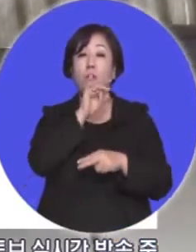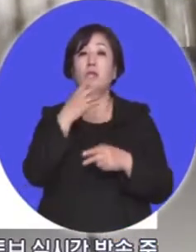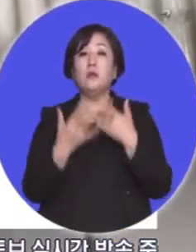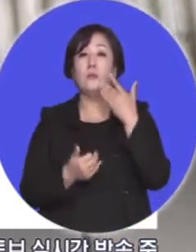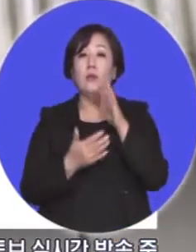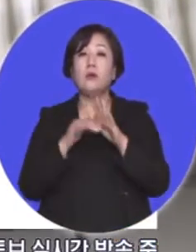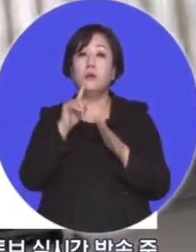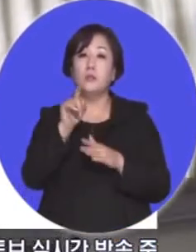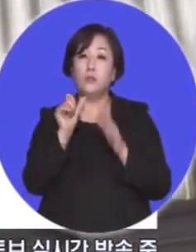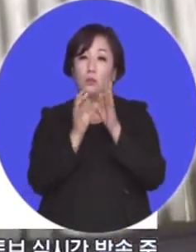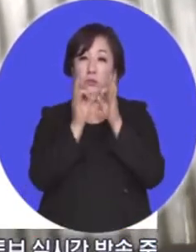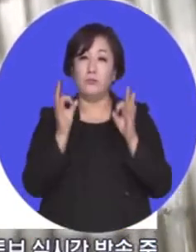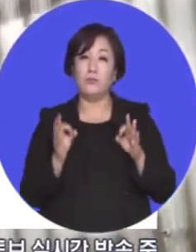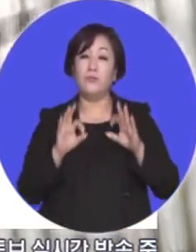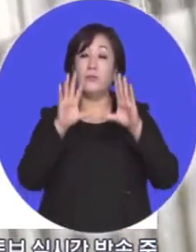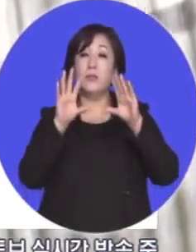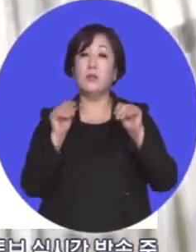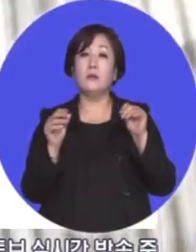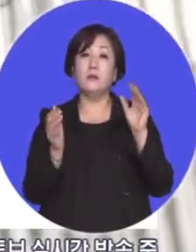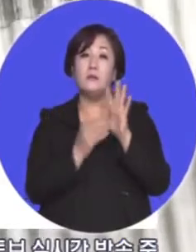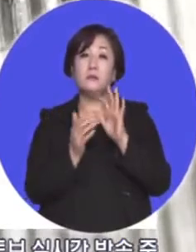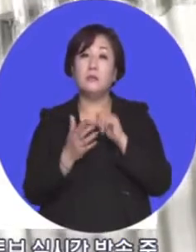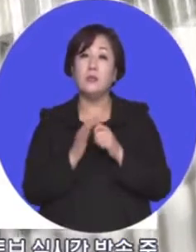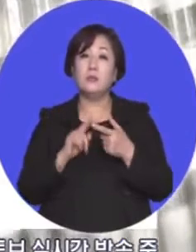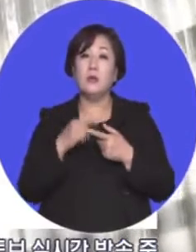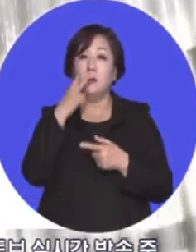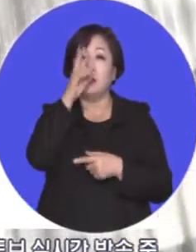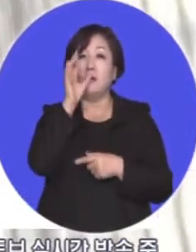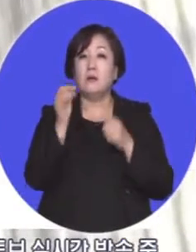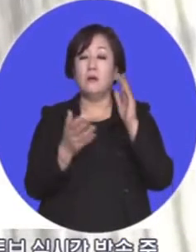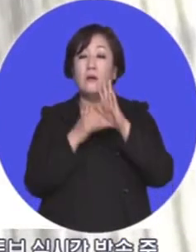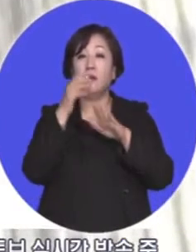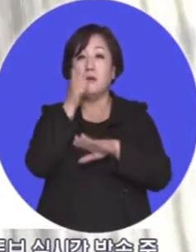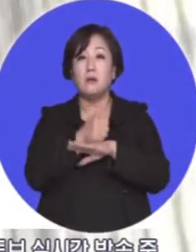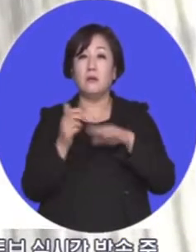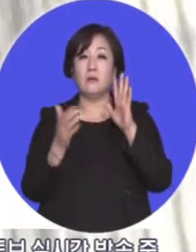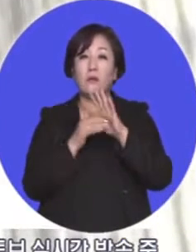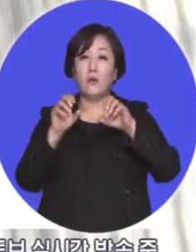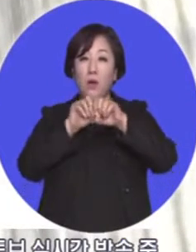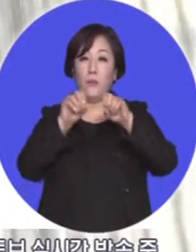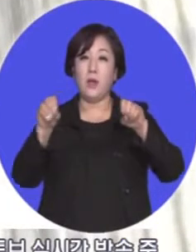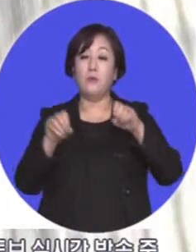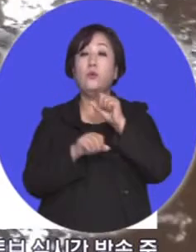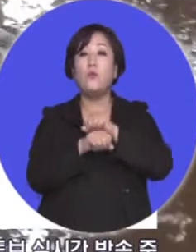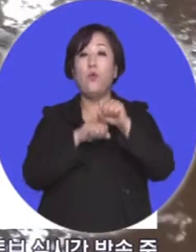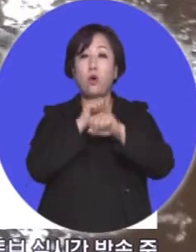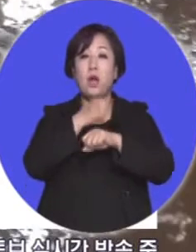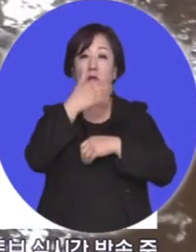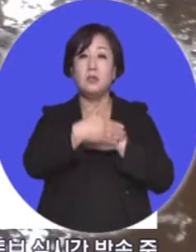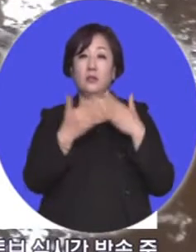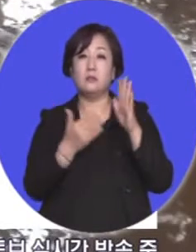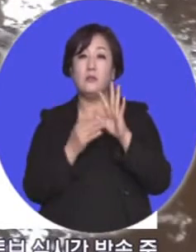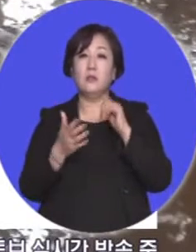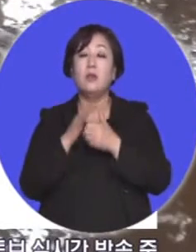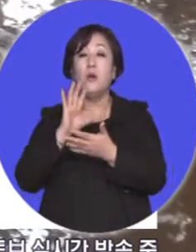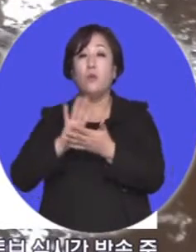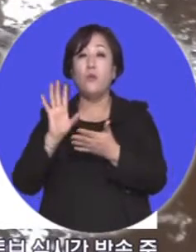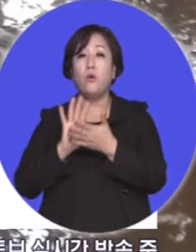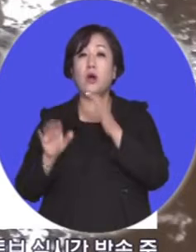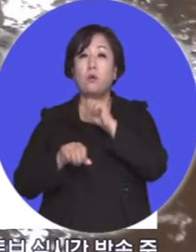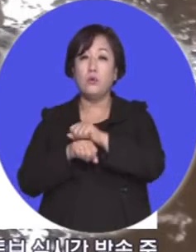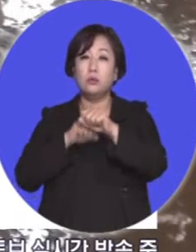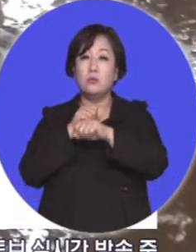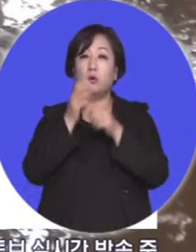15분 만에 꺼졌습니다 경찰과 소방당국은 파이프를 보관하던 창고와 공부 보관 창고 사이